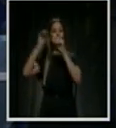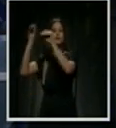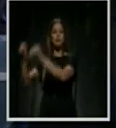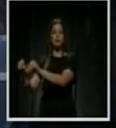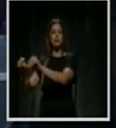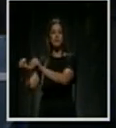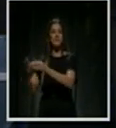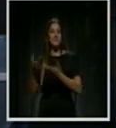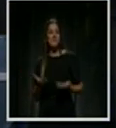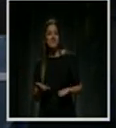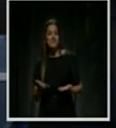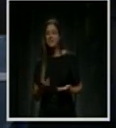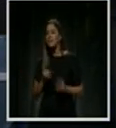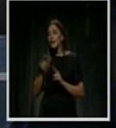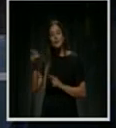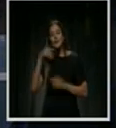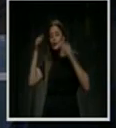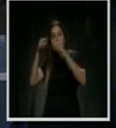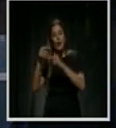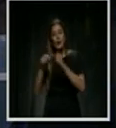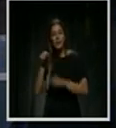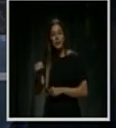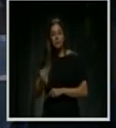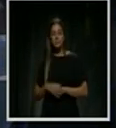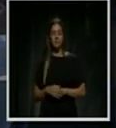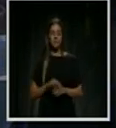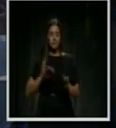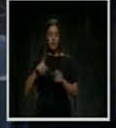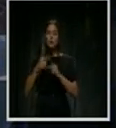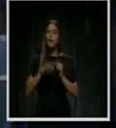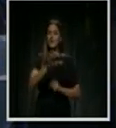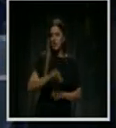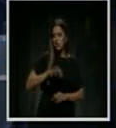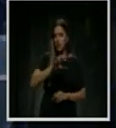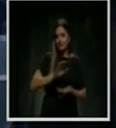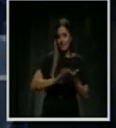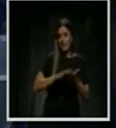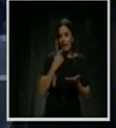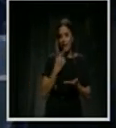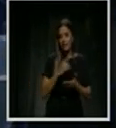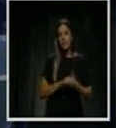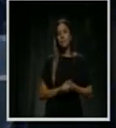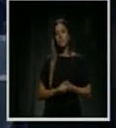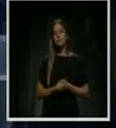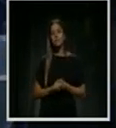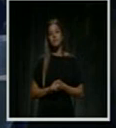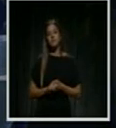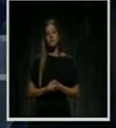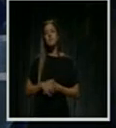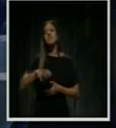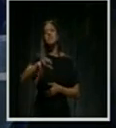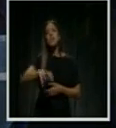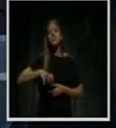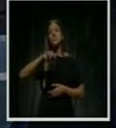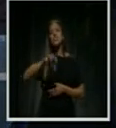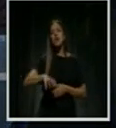qiegħed tindirizza lil dawn. Aħna nibqgħu iva. U dwar it-tassazzjoni ġa tkellimna. Il-gvern tat-tassazzjoni xxutja l-bot kemm jista'